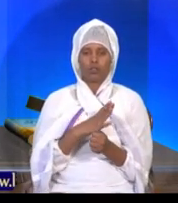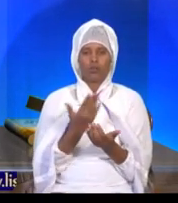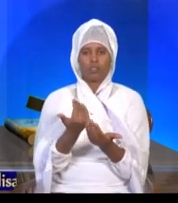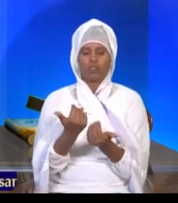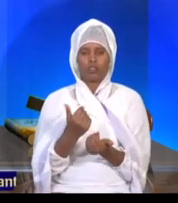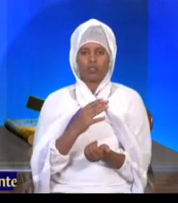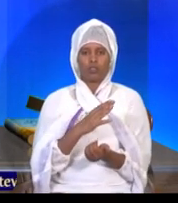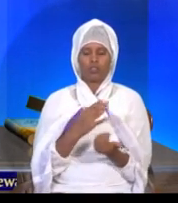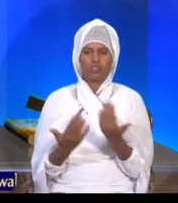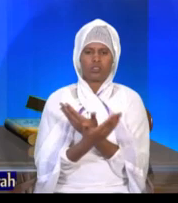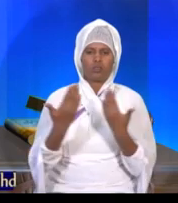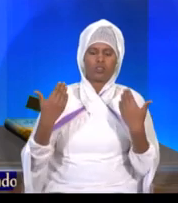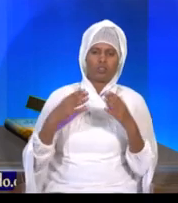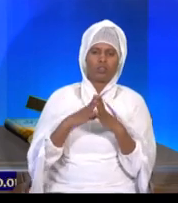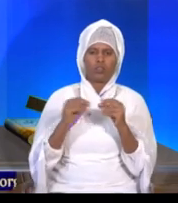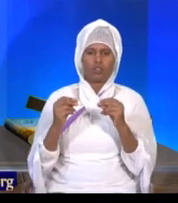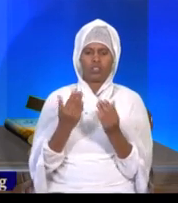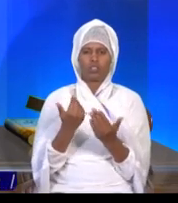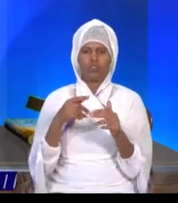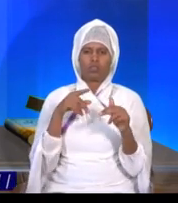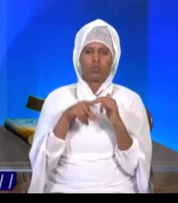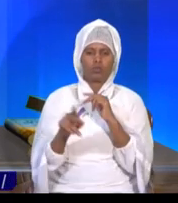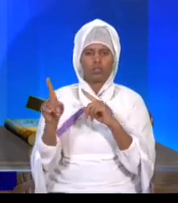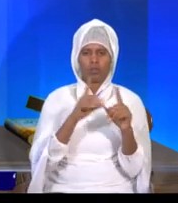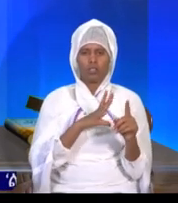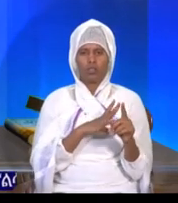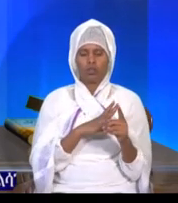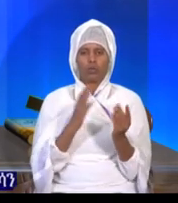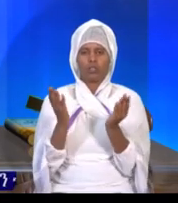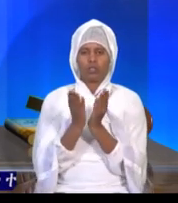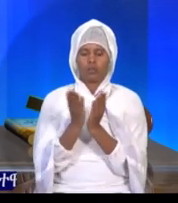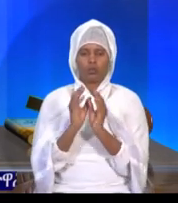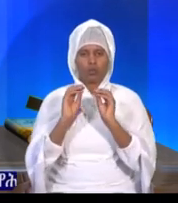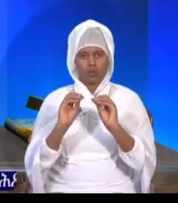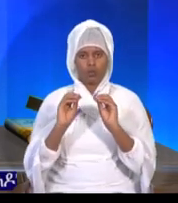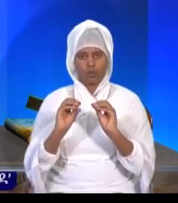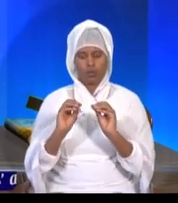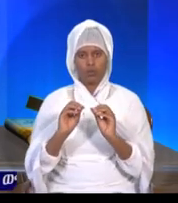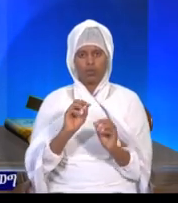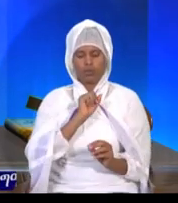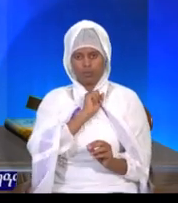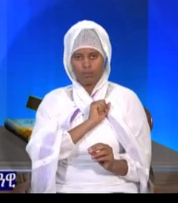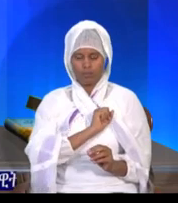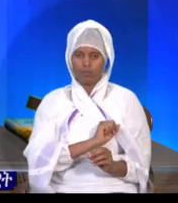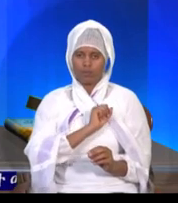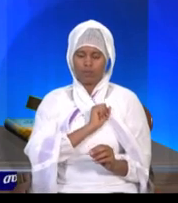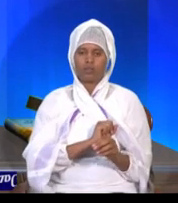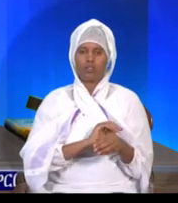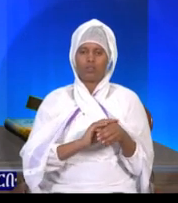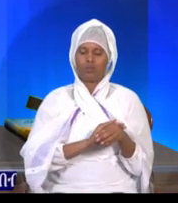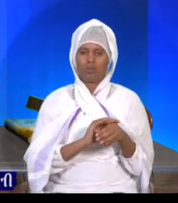ዝቆርፁ ነቶም ተስፋ ዘይብሎም ብተስፋ ምቁራፅ ዝጠፍኡ ትምህርቲ ምእንቲ ክኸውን ነቶም ትሑትነት